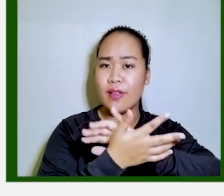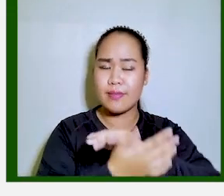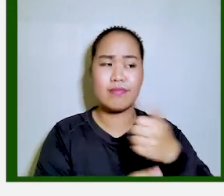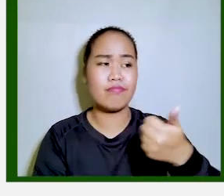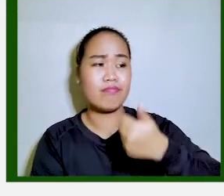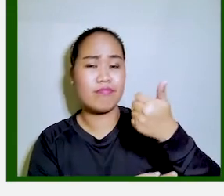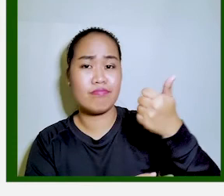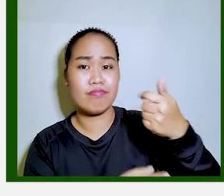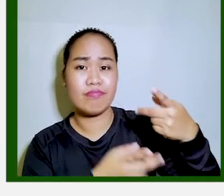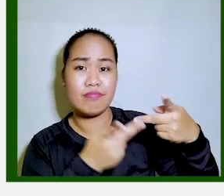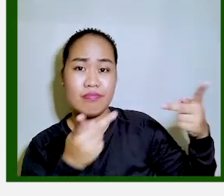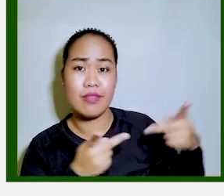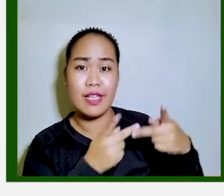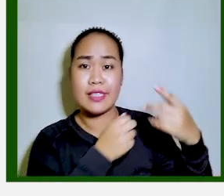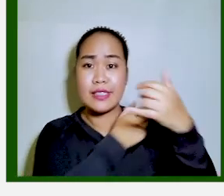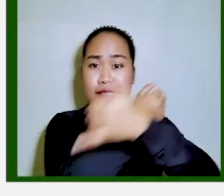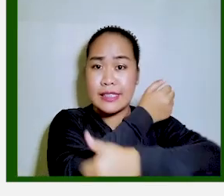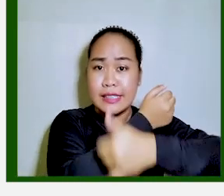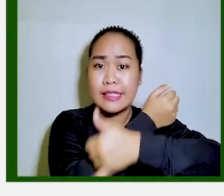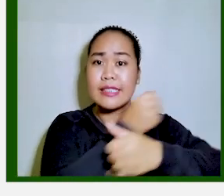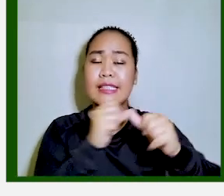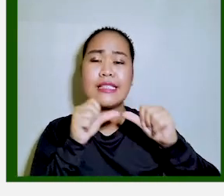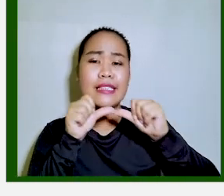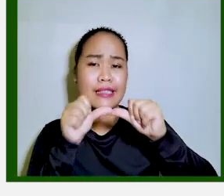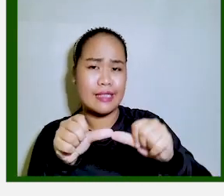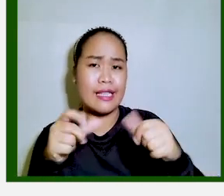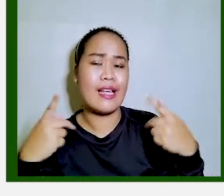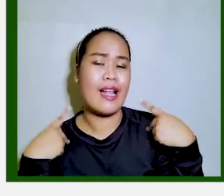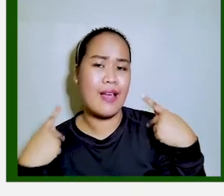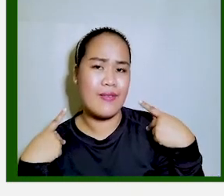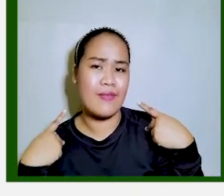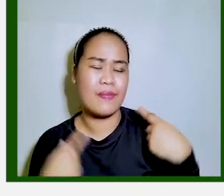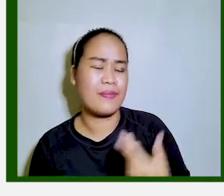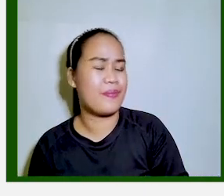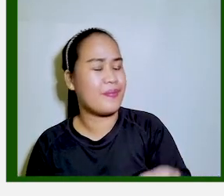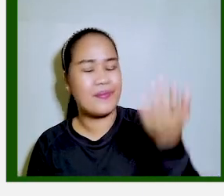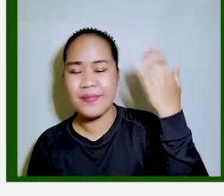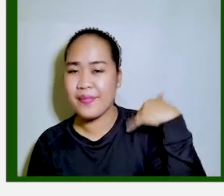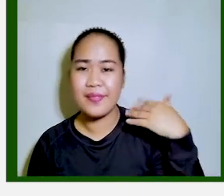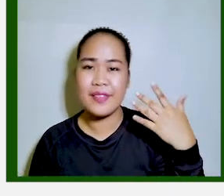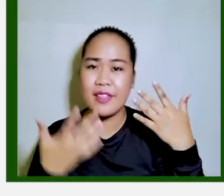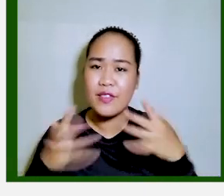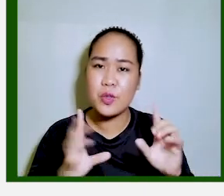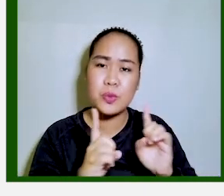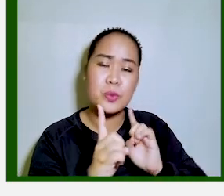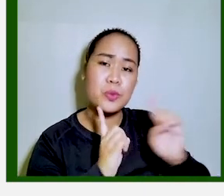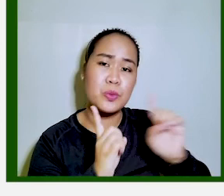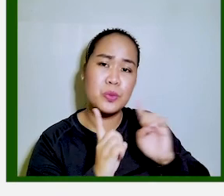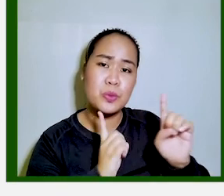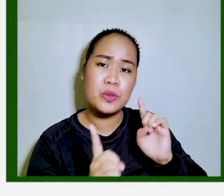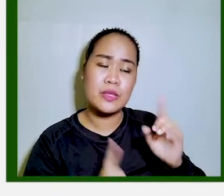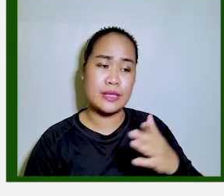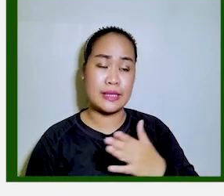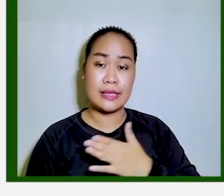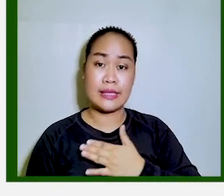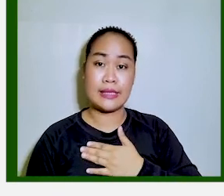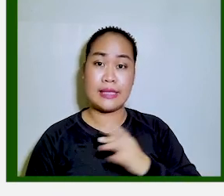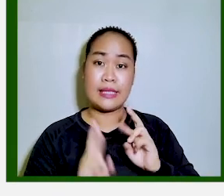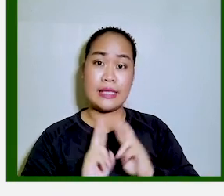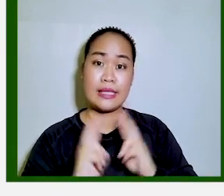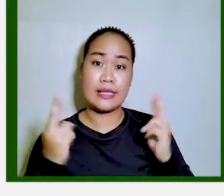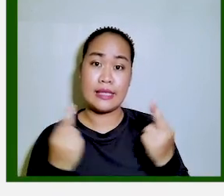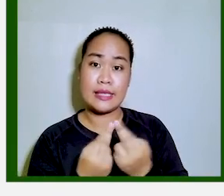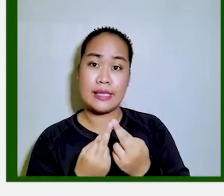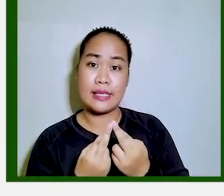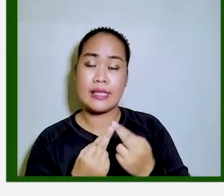bansa, no, meron pa rin, marami pa rin, no. Kamakailan, no, may nakausap nga ako sa na aking relative, no,